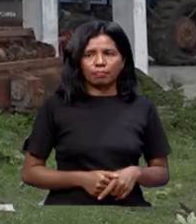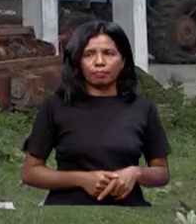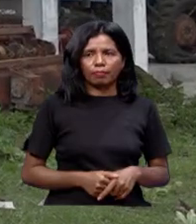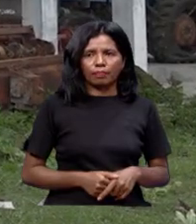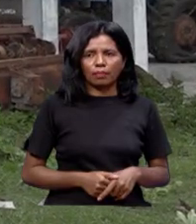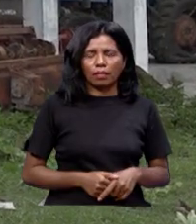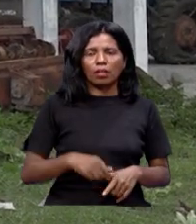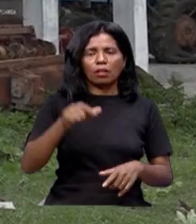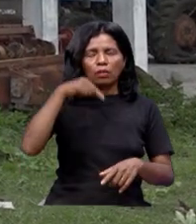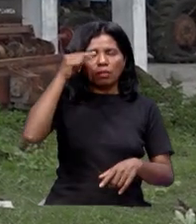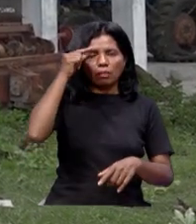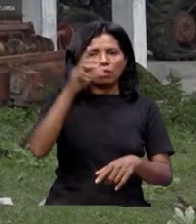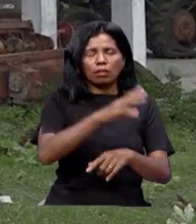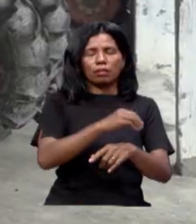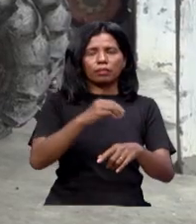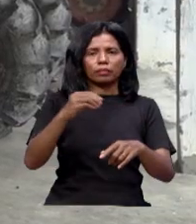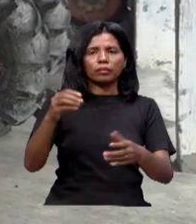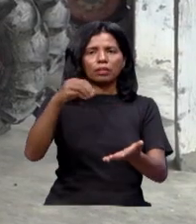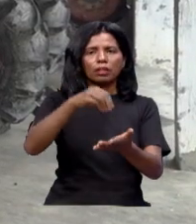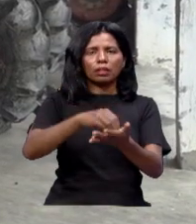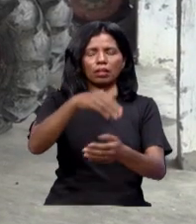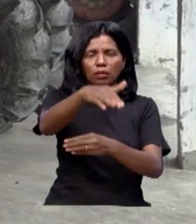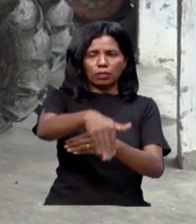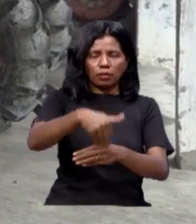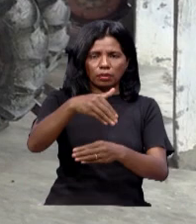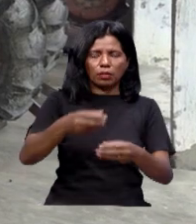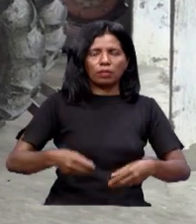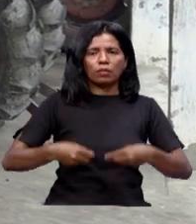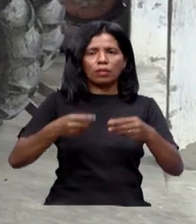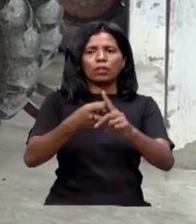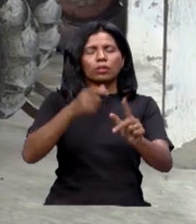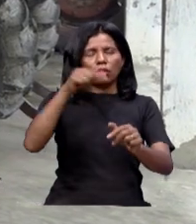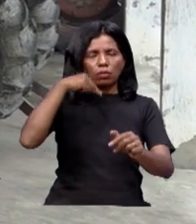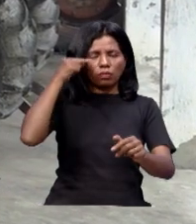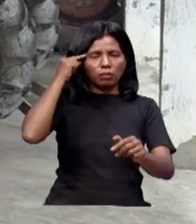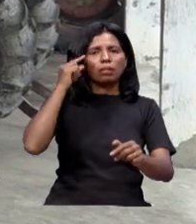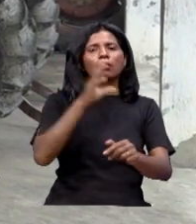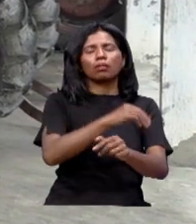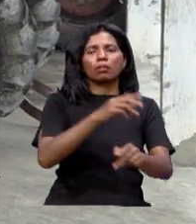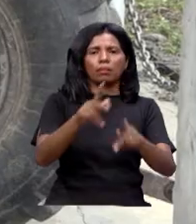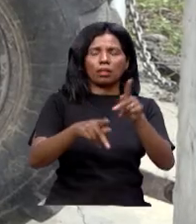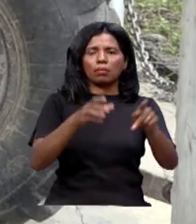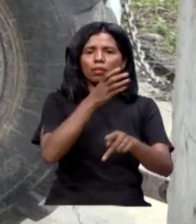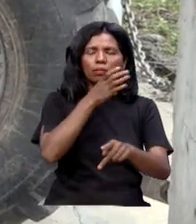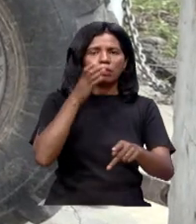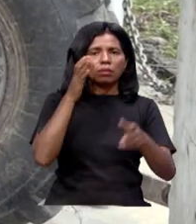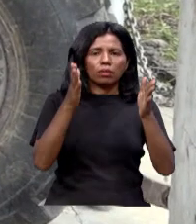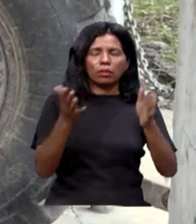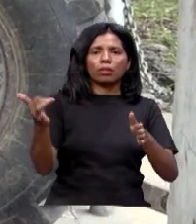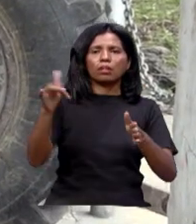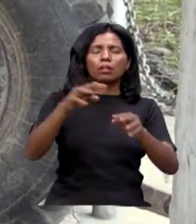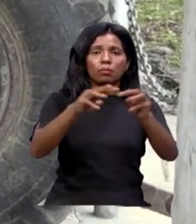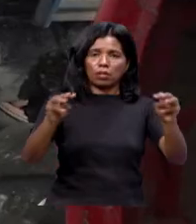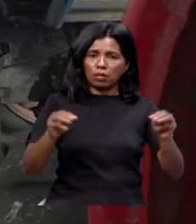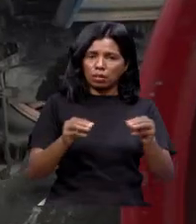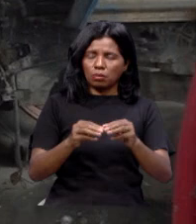Durante il governo anterior ne tempo alloca tractor hirakne distribui su governo anterior ba povo agricultor sira e a care municipio